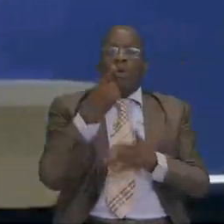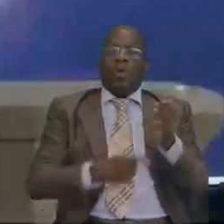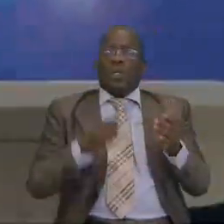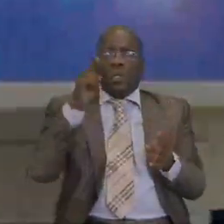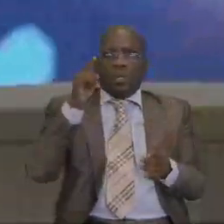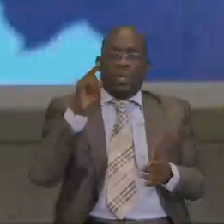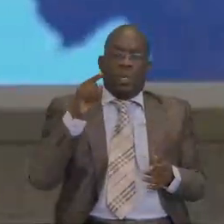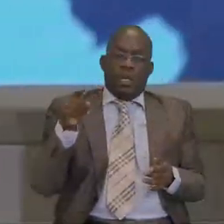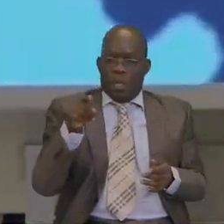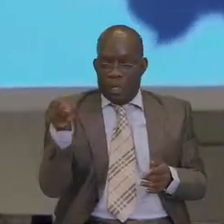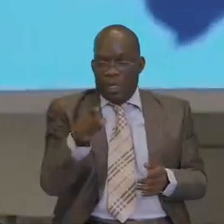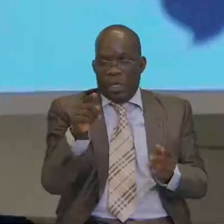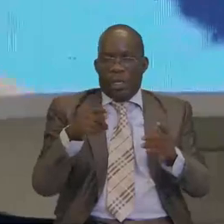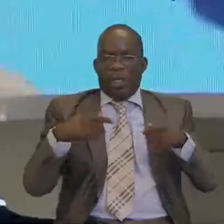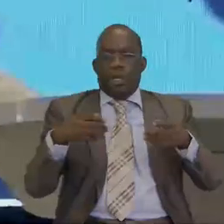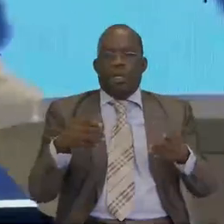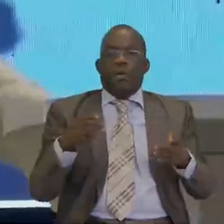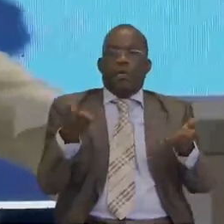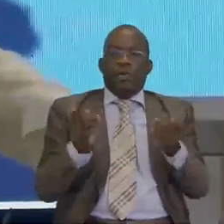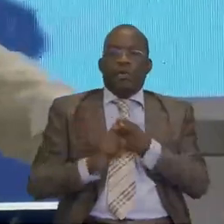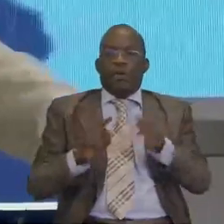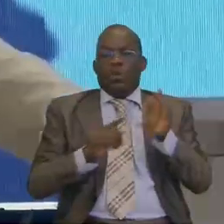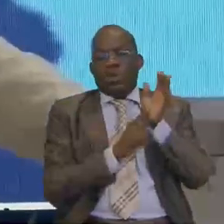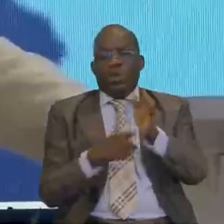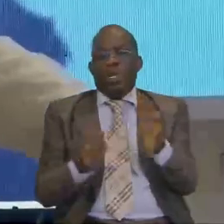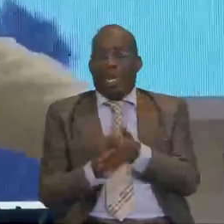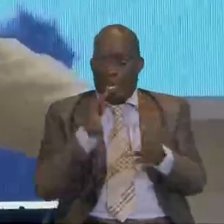C'est comme ça, c'est ça la puissance que nous avons.